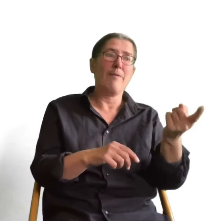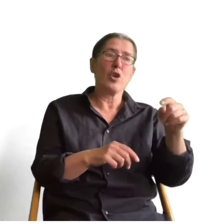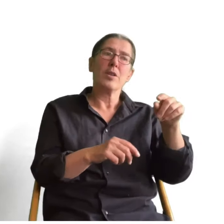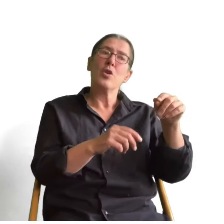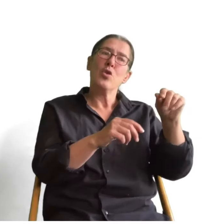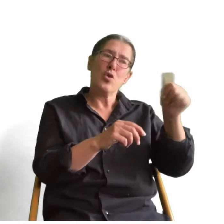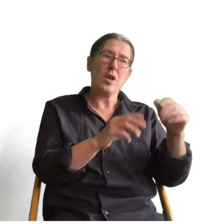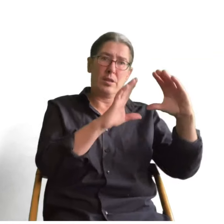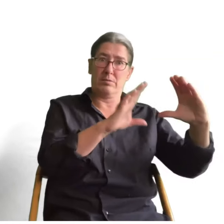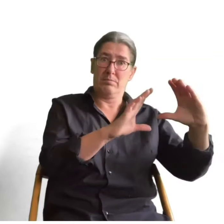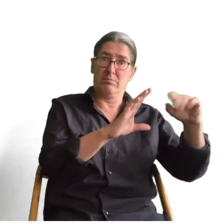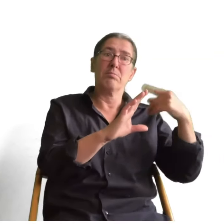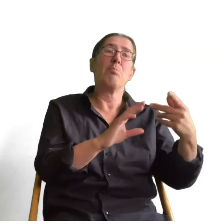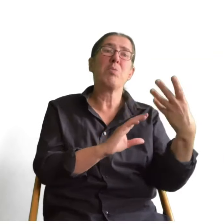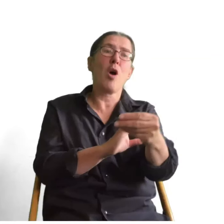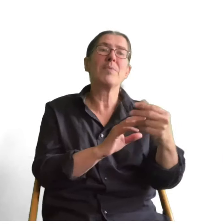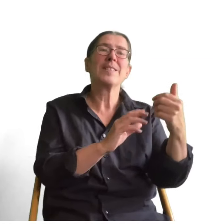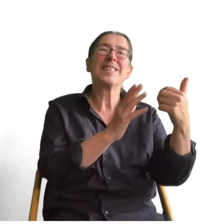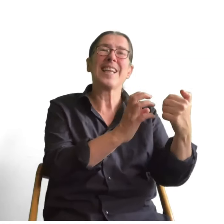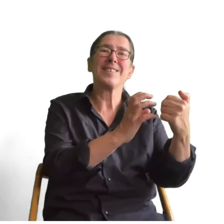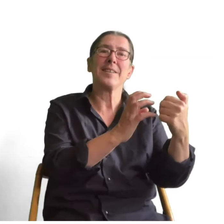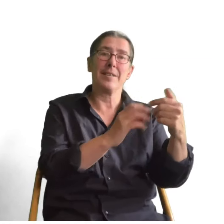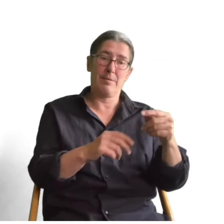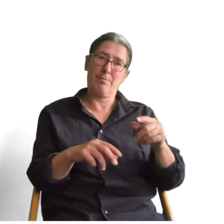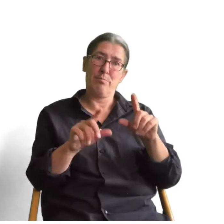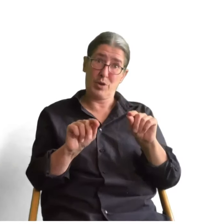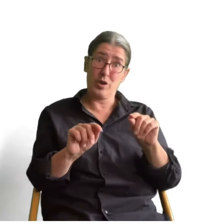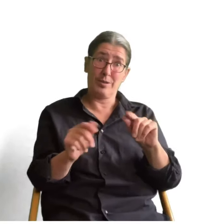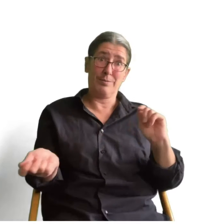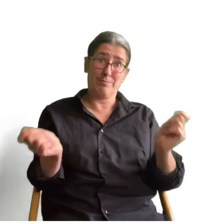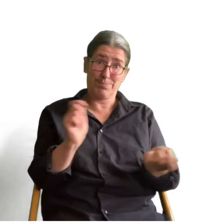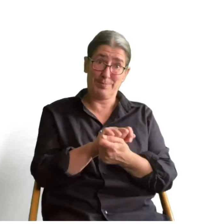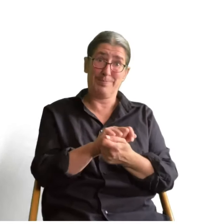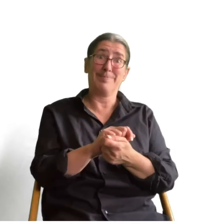100 Teilen 60 Teile bekommen. Also würdest du bekommen